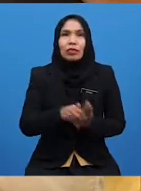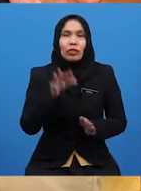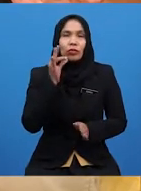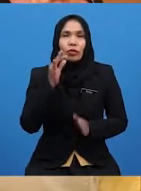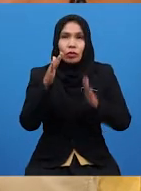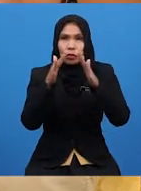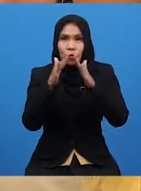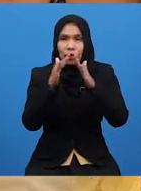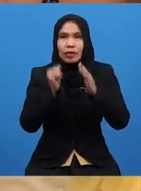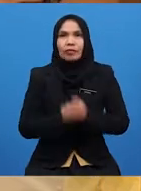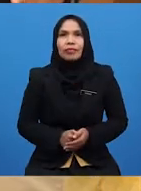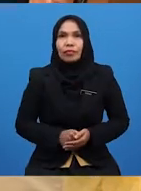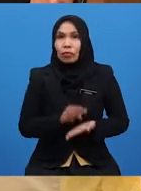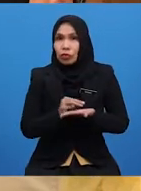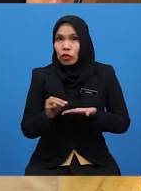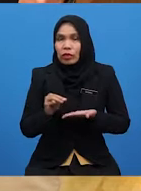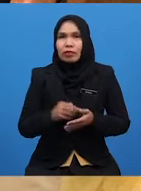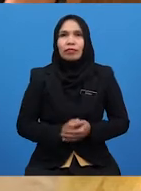kontemporer hasil